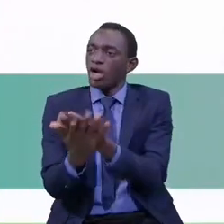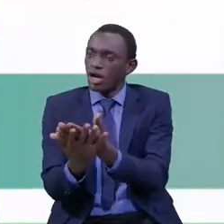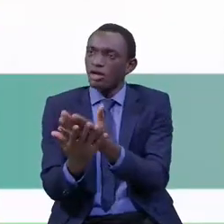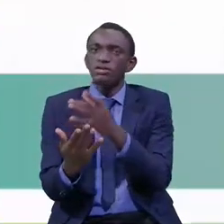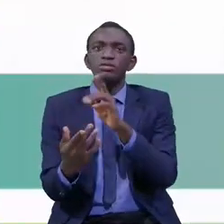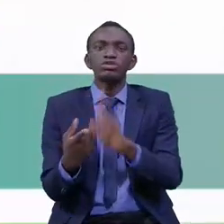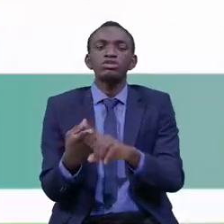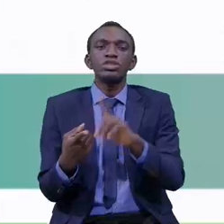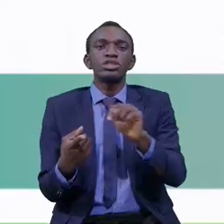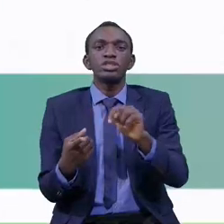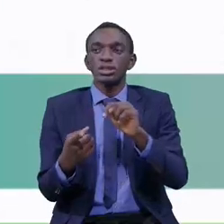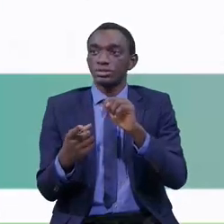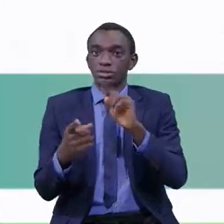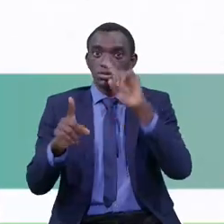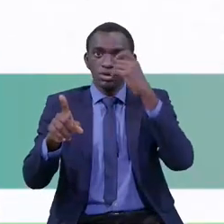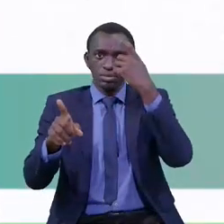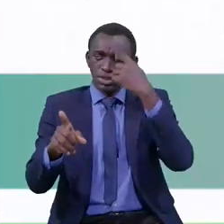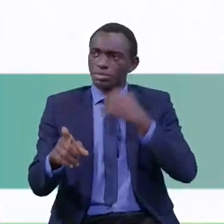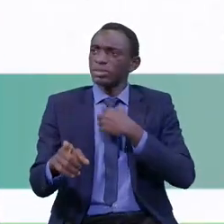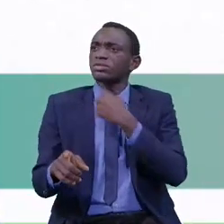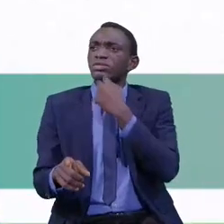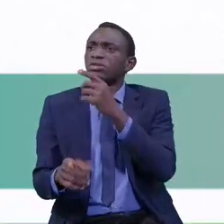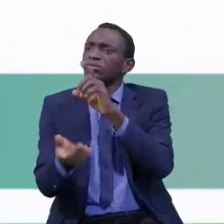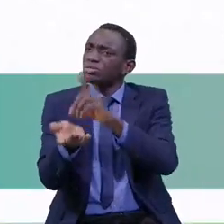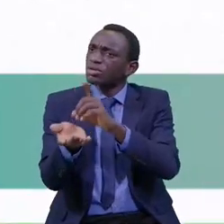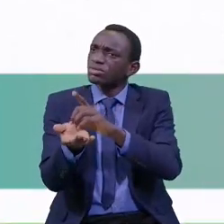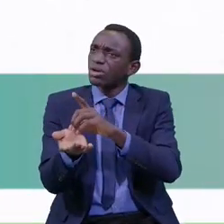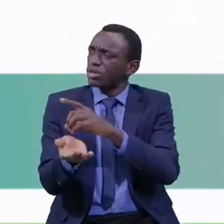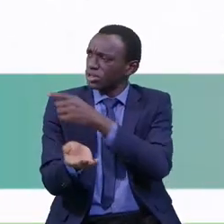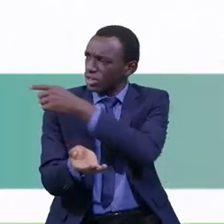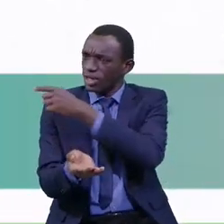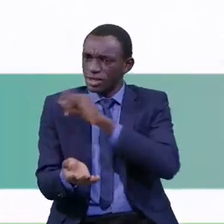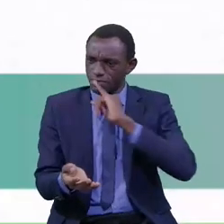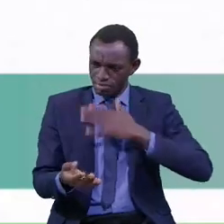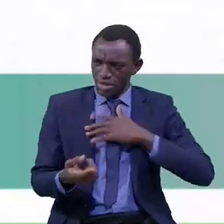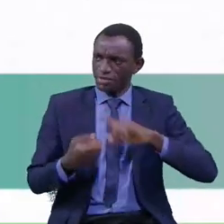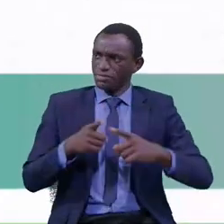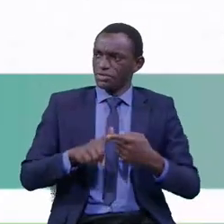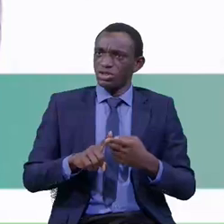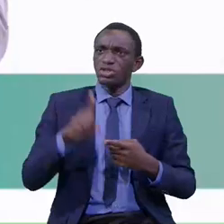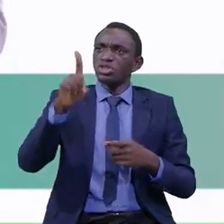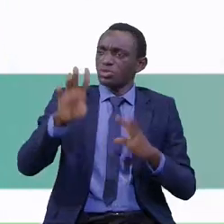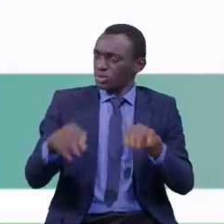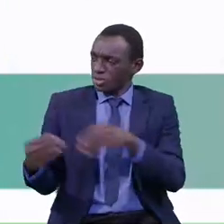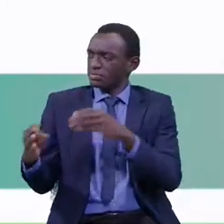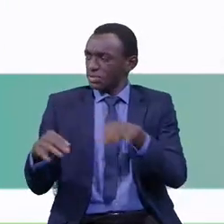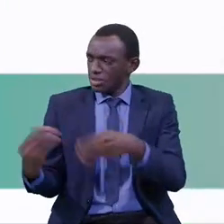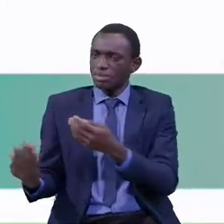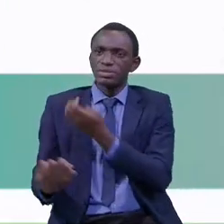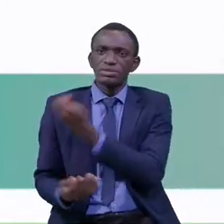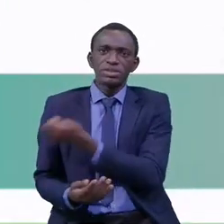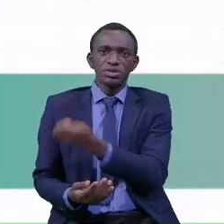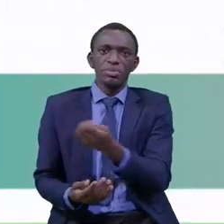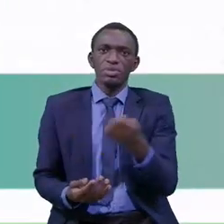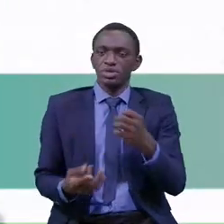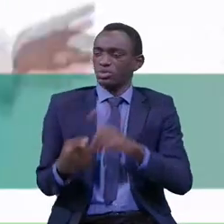ami, et vous lui avez donné tous ces outils, tous ces équipements pour travailler avec.